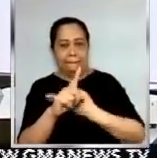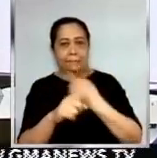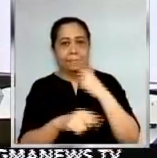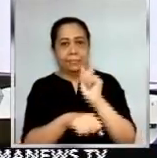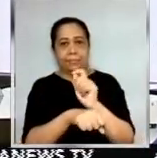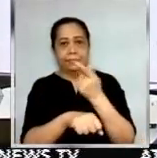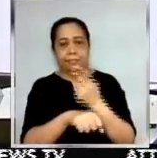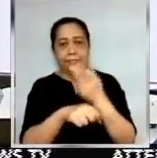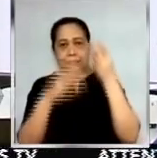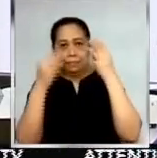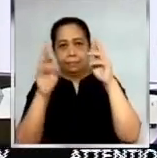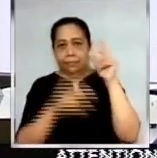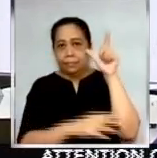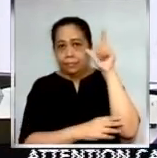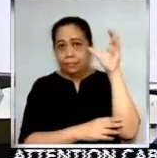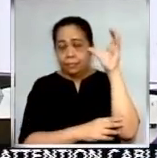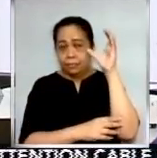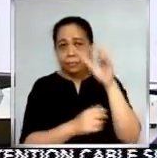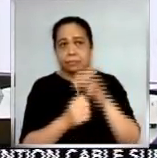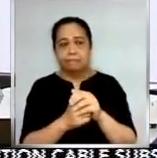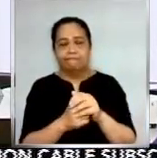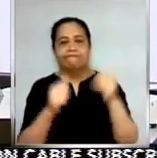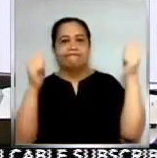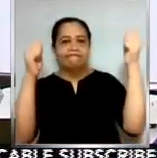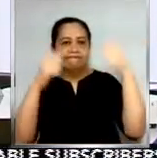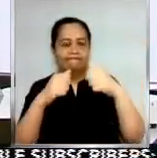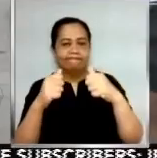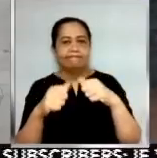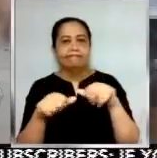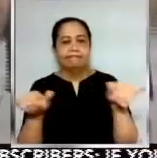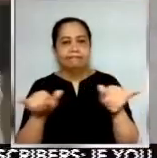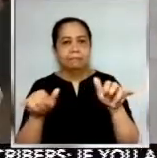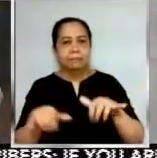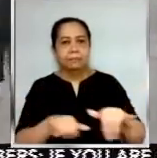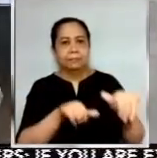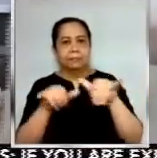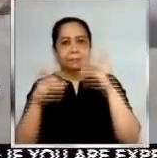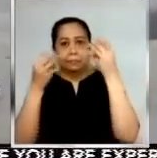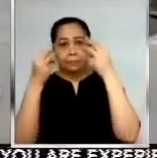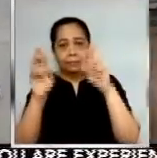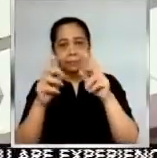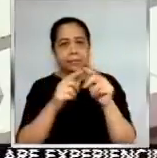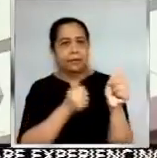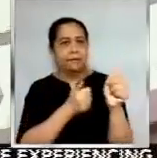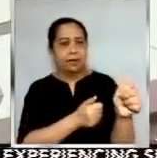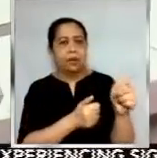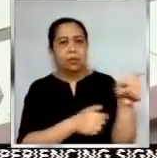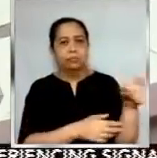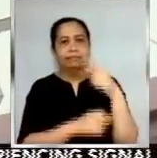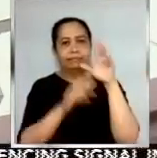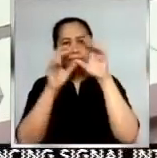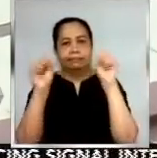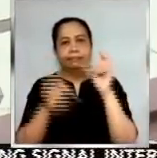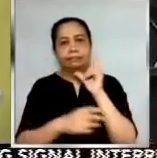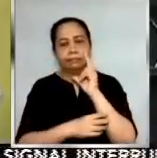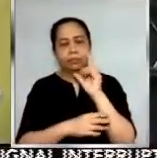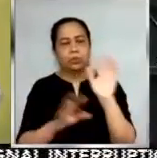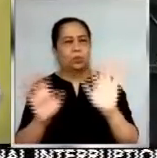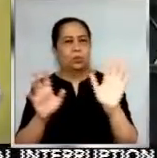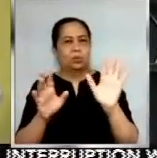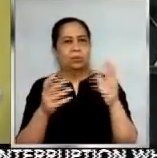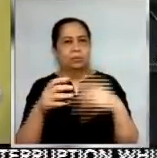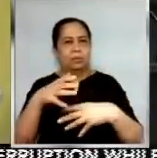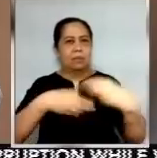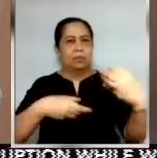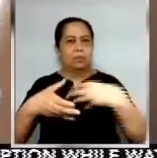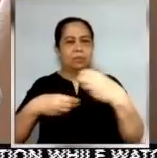Lino Cayetano, na pagkasunduan din daw ng Metro Manila Mayors na sumunod sa utos ng Pangulo na huwag munang palabasin ng